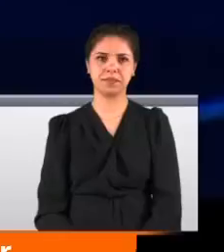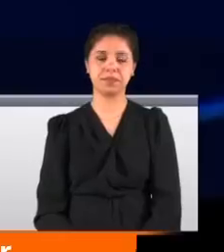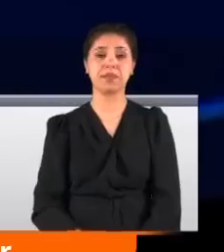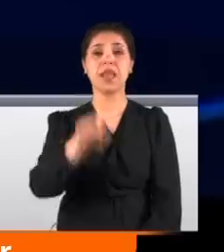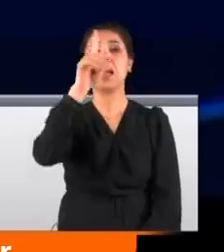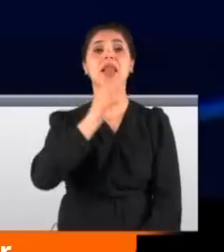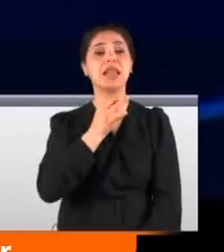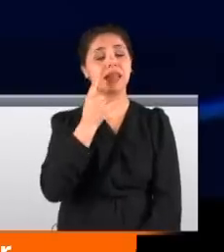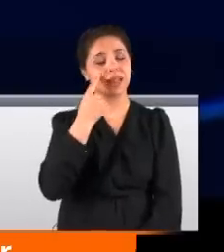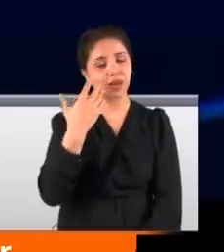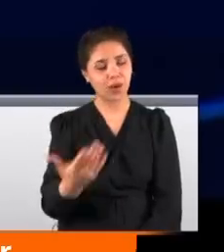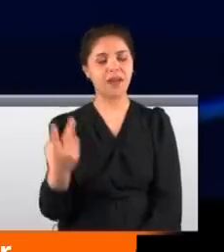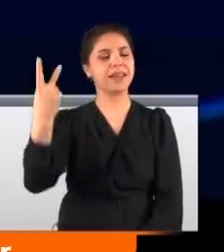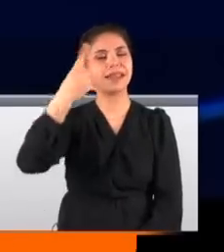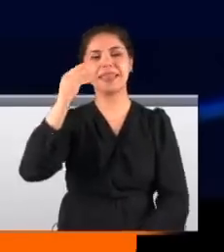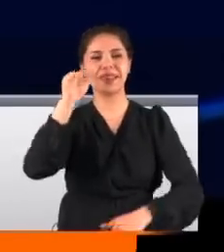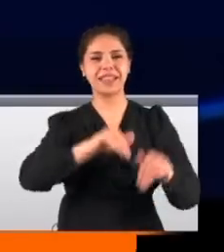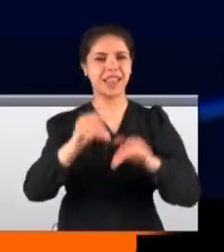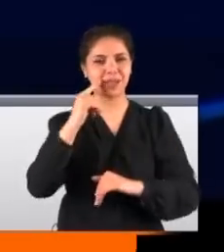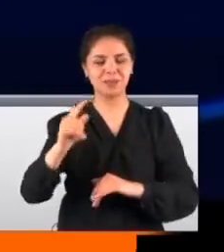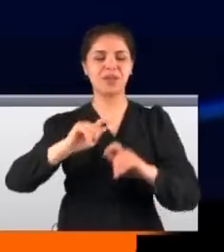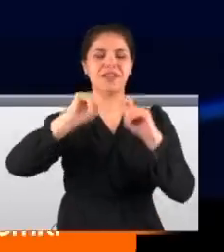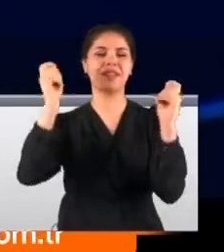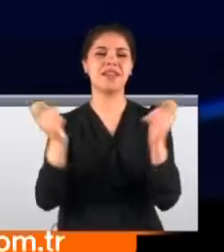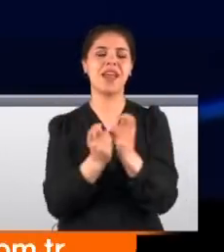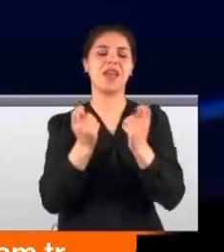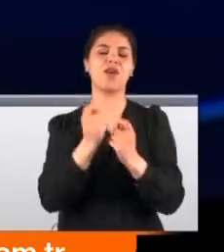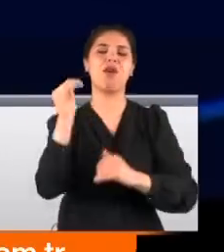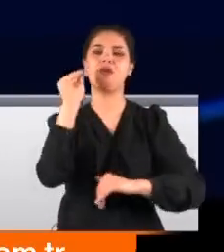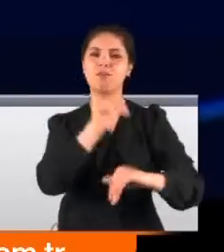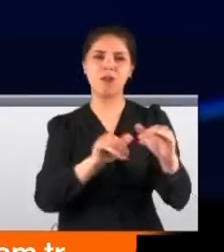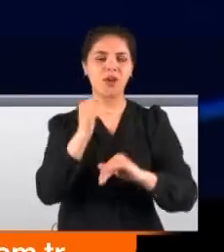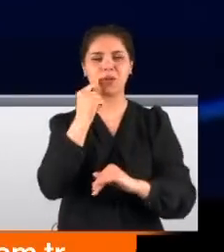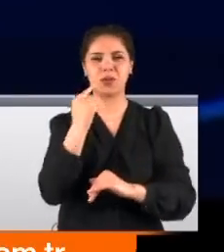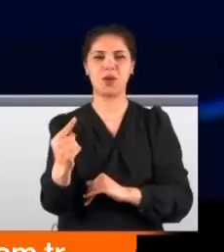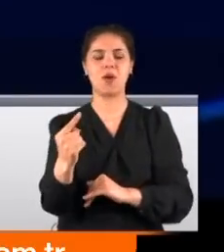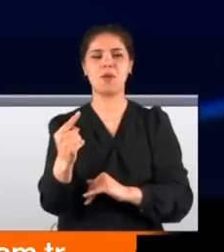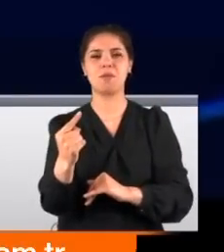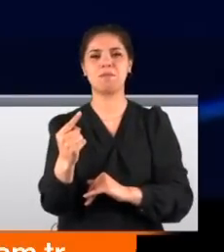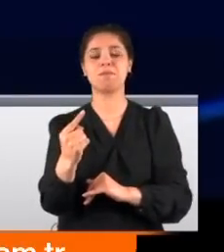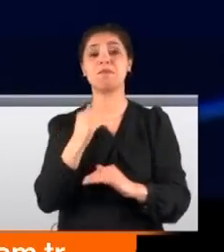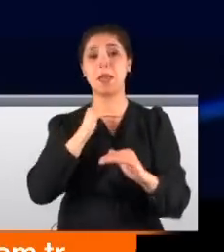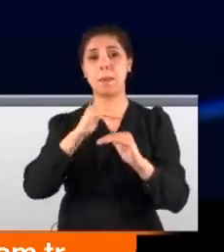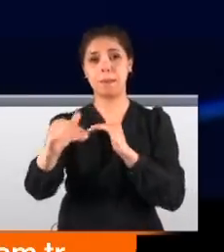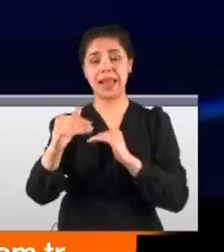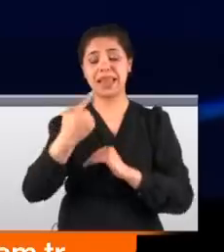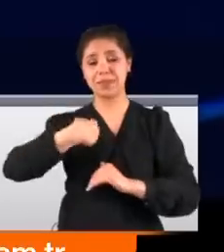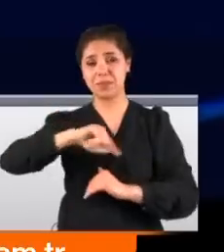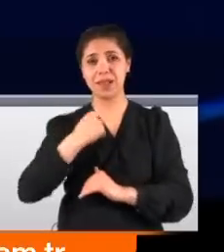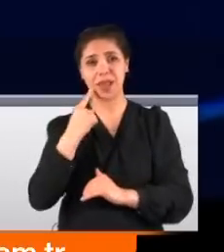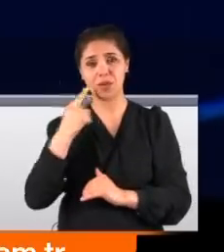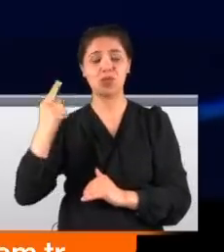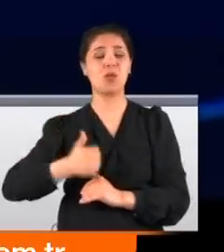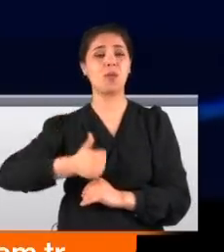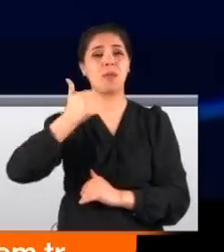Allah'ın izniyle ikinci turda rekor bir oy ve oranla milletimizin bize cumhurbaşkanlığı